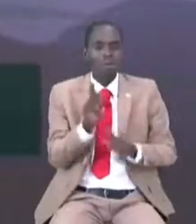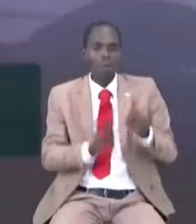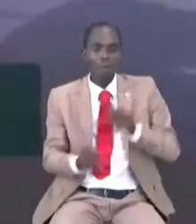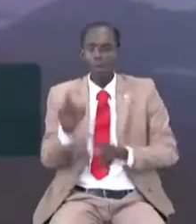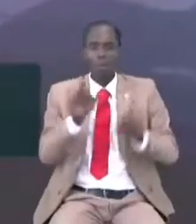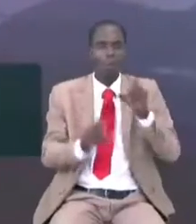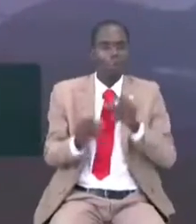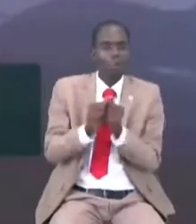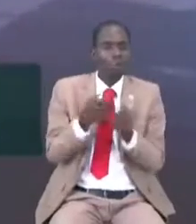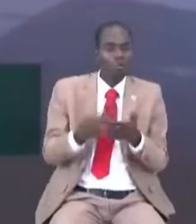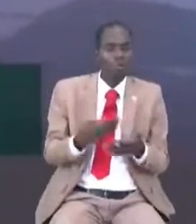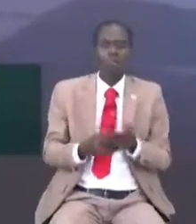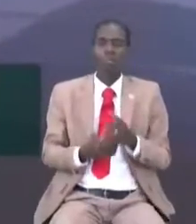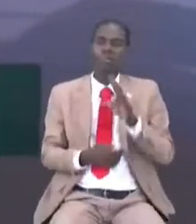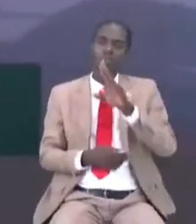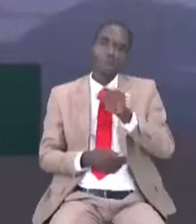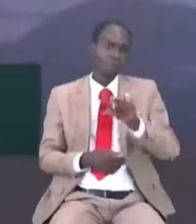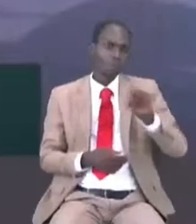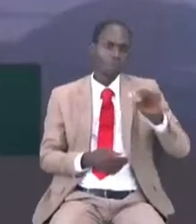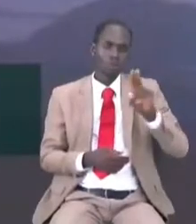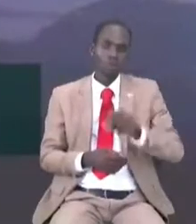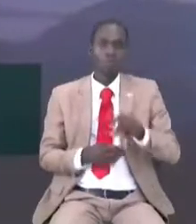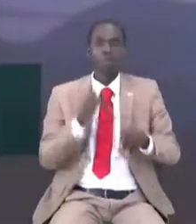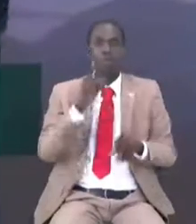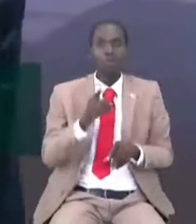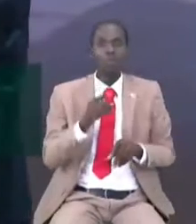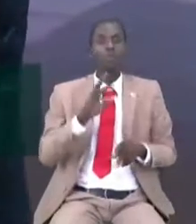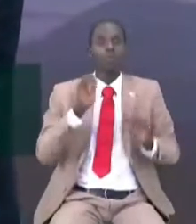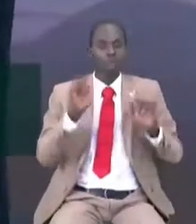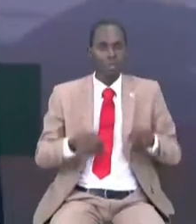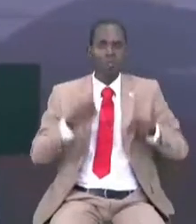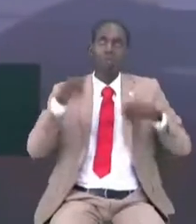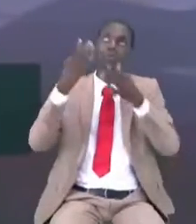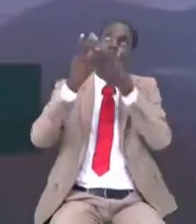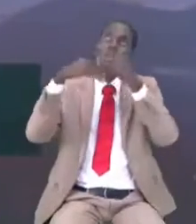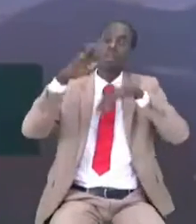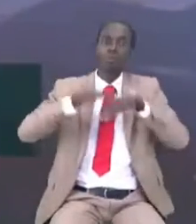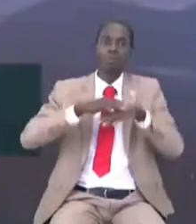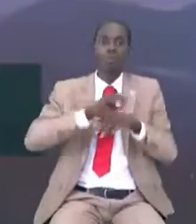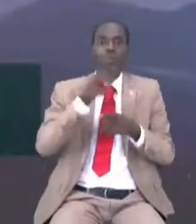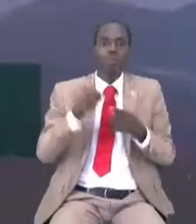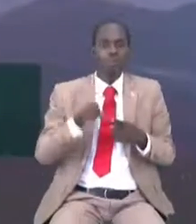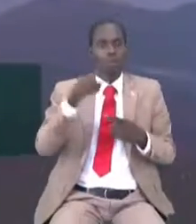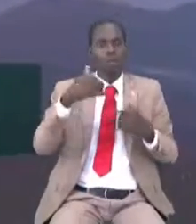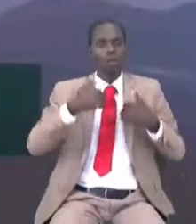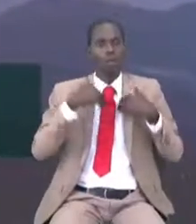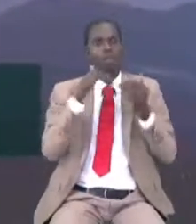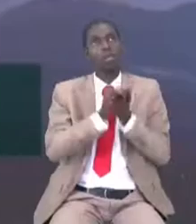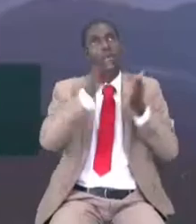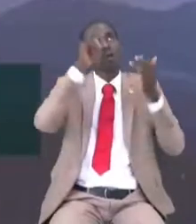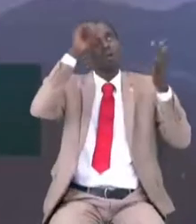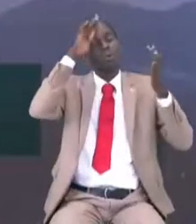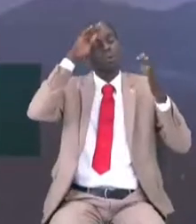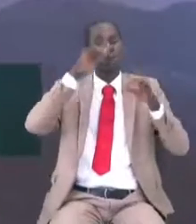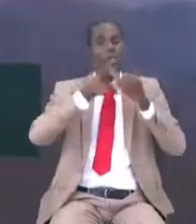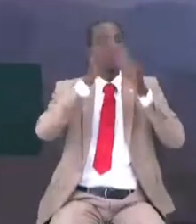Tu n'es aussi parfait qu'un ange, tu n'es aussi parfait que la perfection de Dieu l'exige. Si